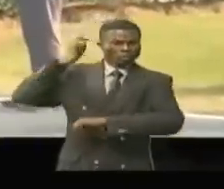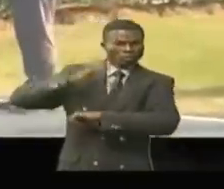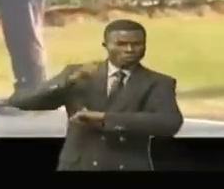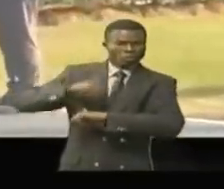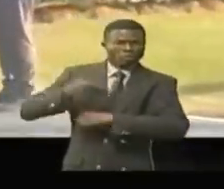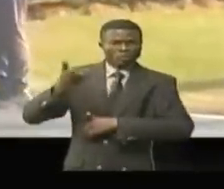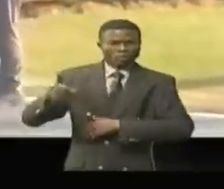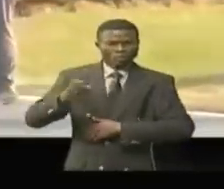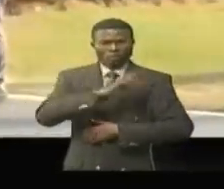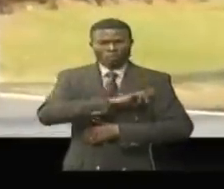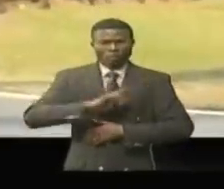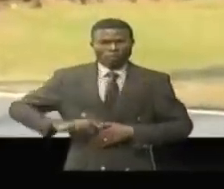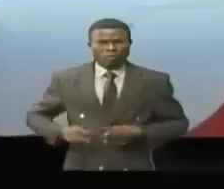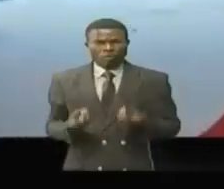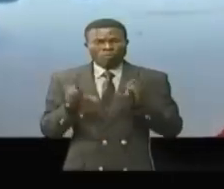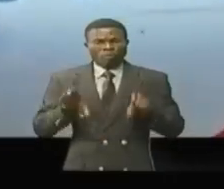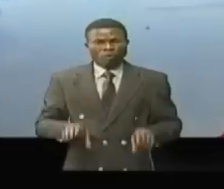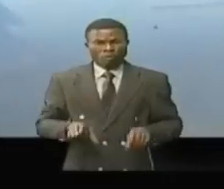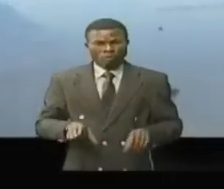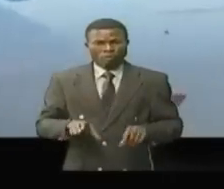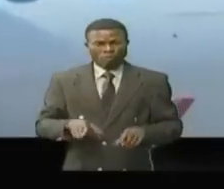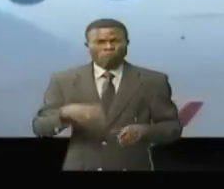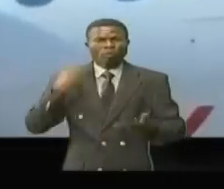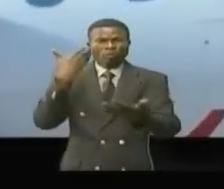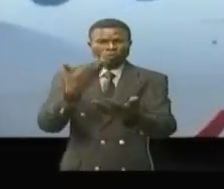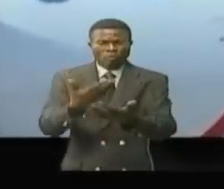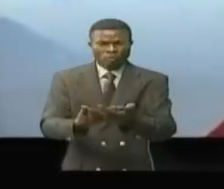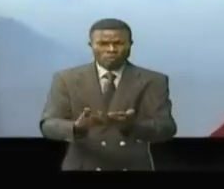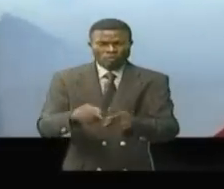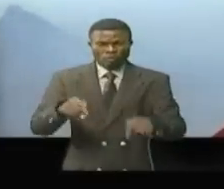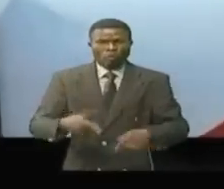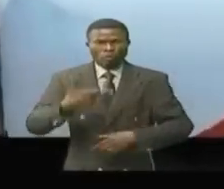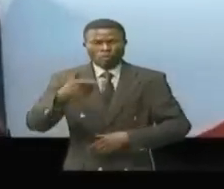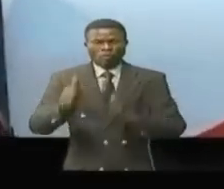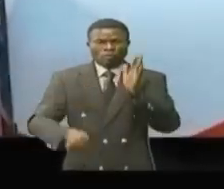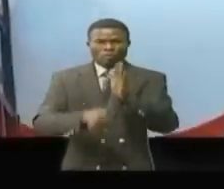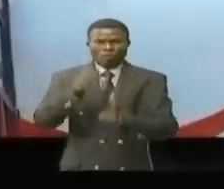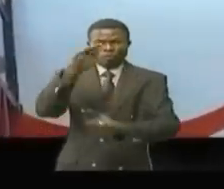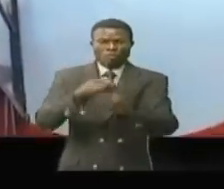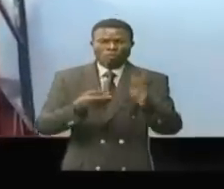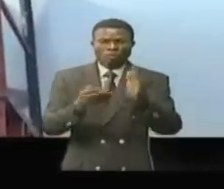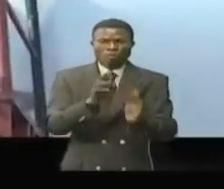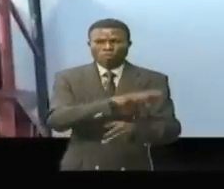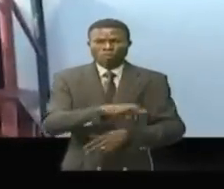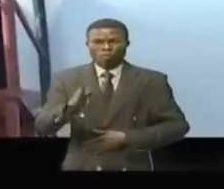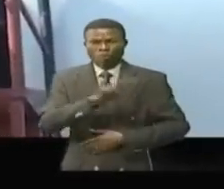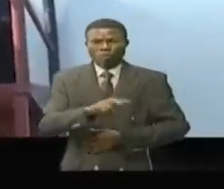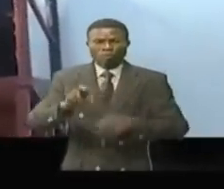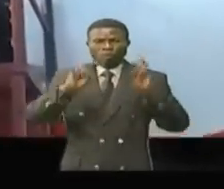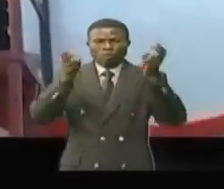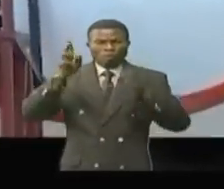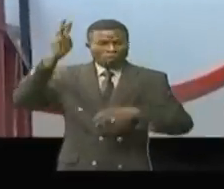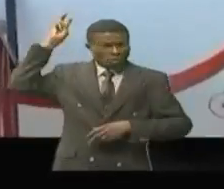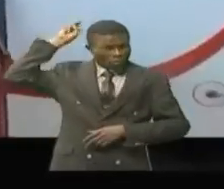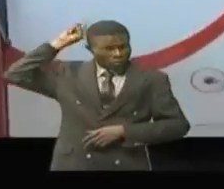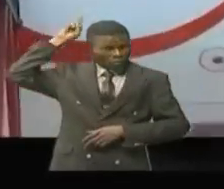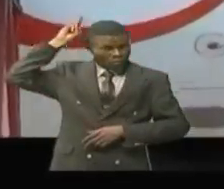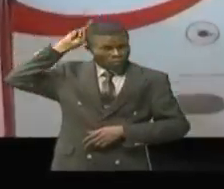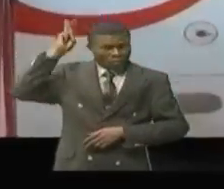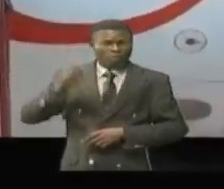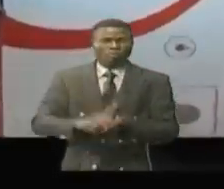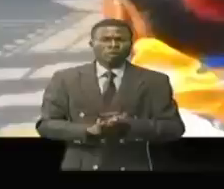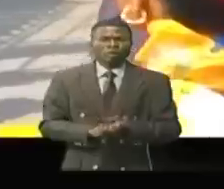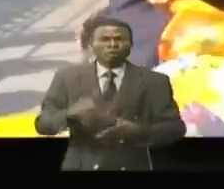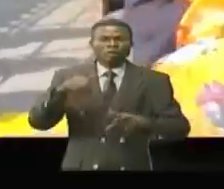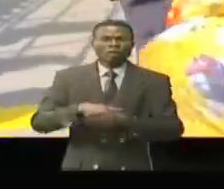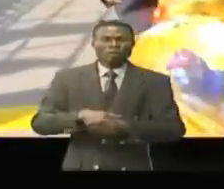en République démocratique du Congo est arrivé ce mardi 11 octobre 2022 à Kolwezi, chef-lieu de Lualaba. Au pied